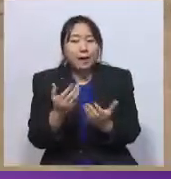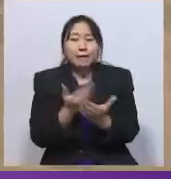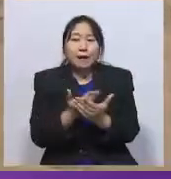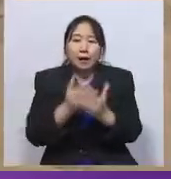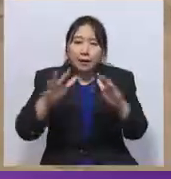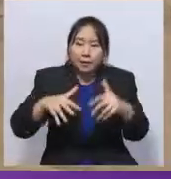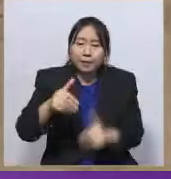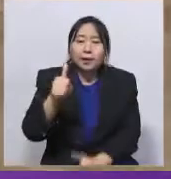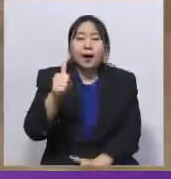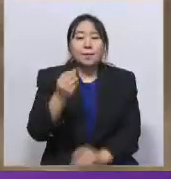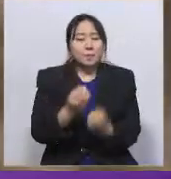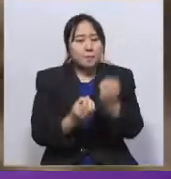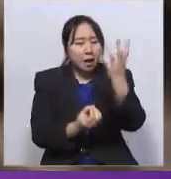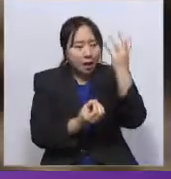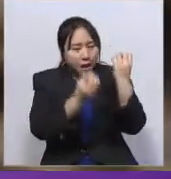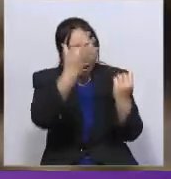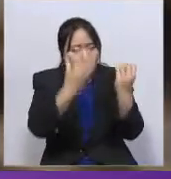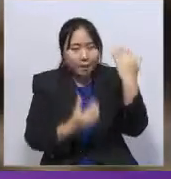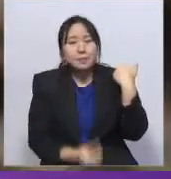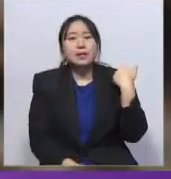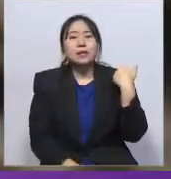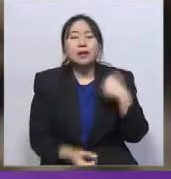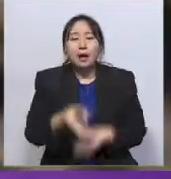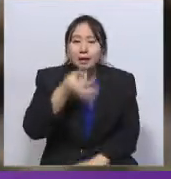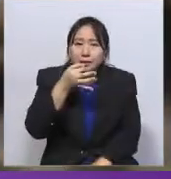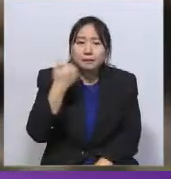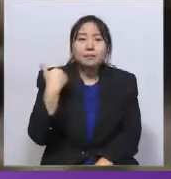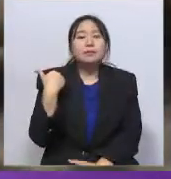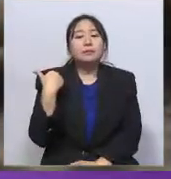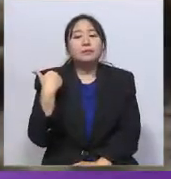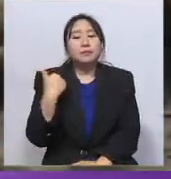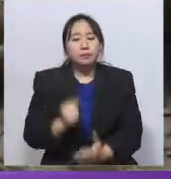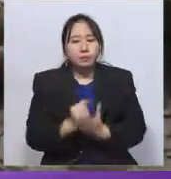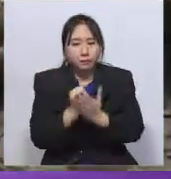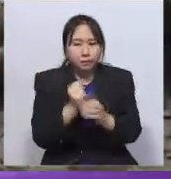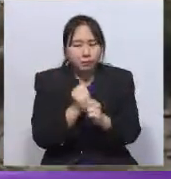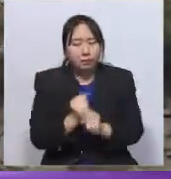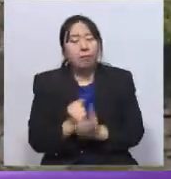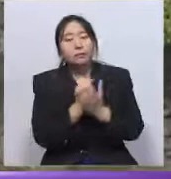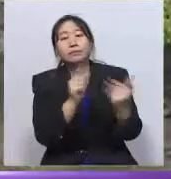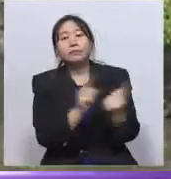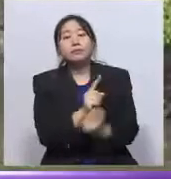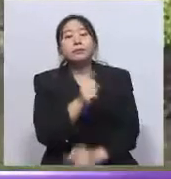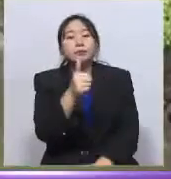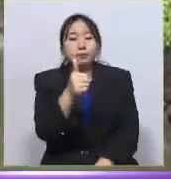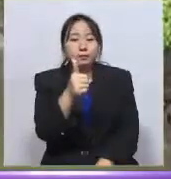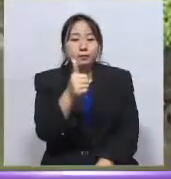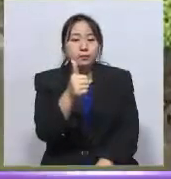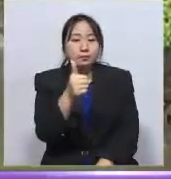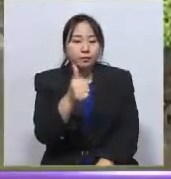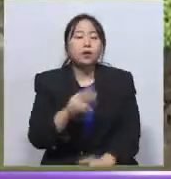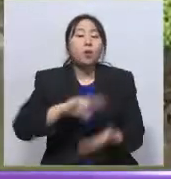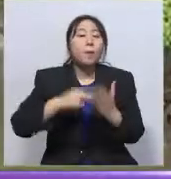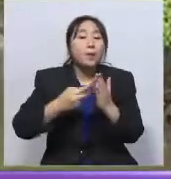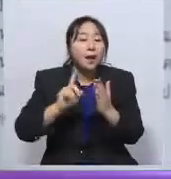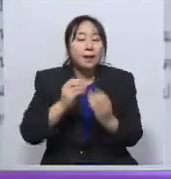ได้ป่านะแล้วก็ยังได้อาชีพได้ช่วยทำเพื่อส่วนรวมเรียกว่าป่าชุม